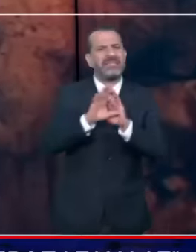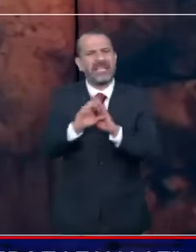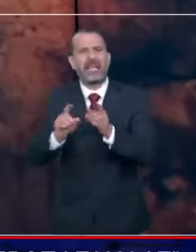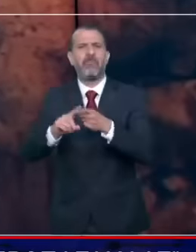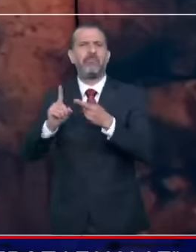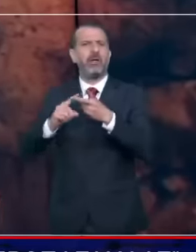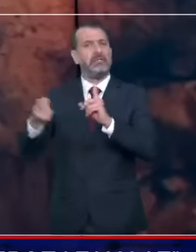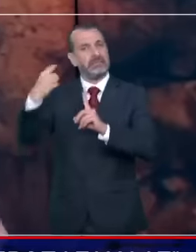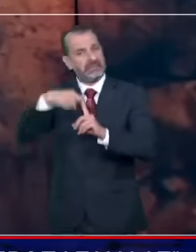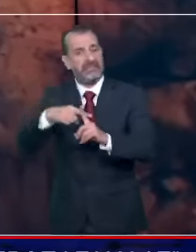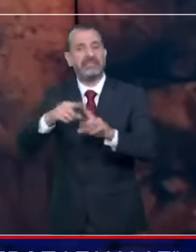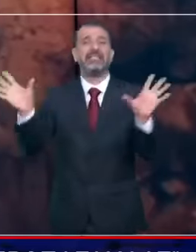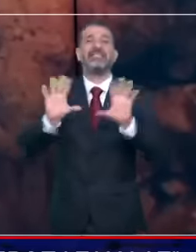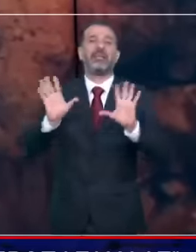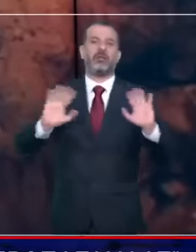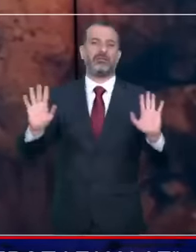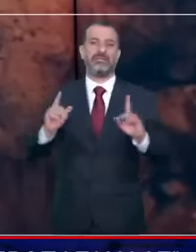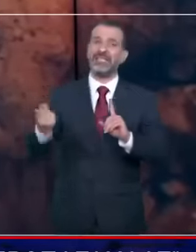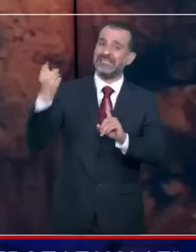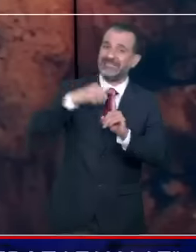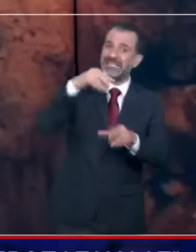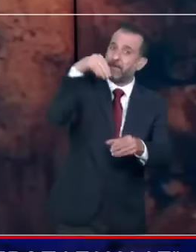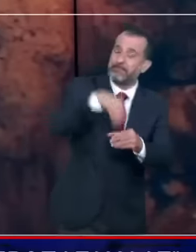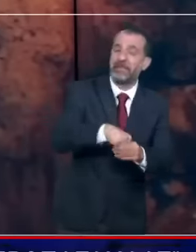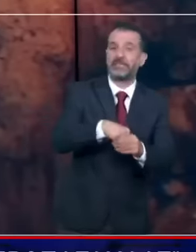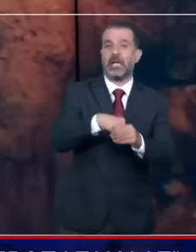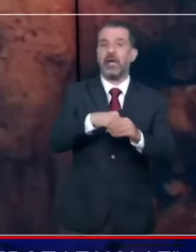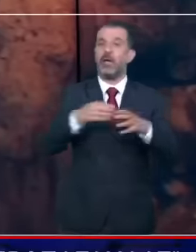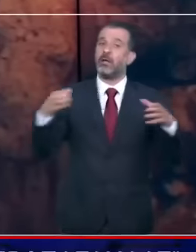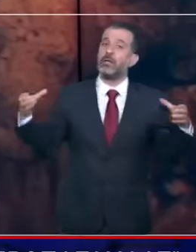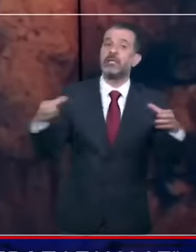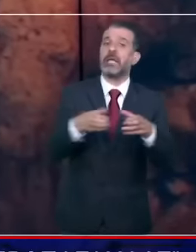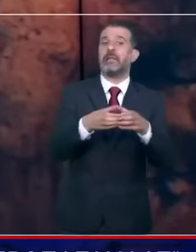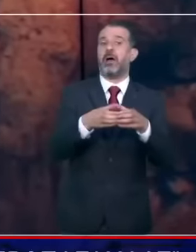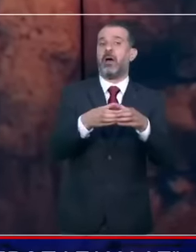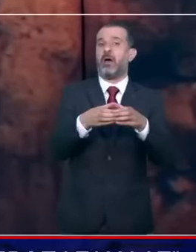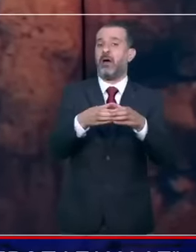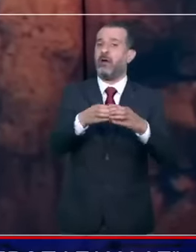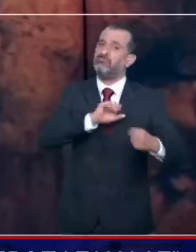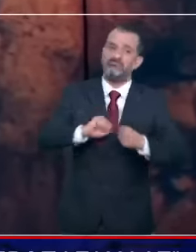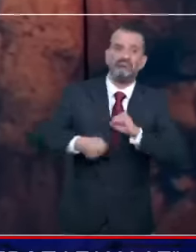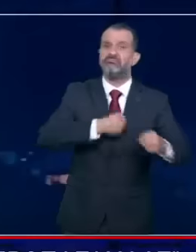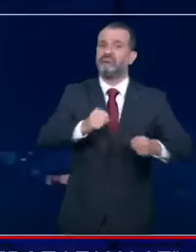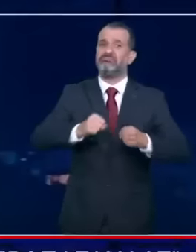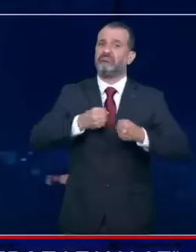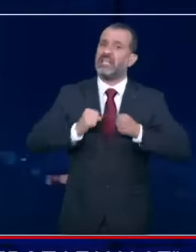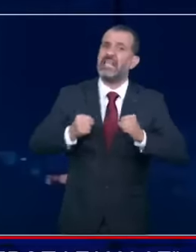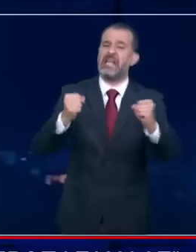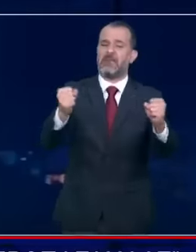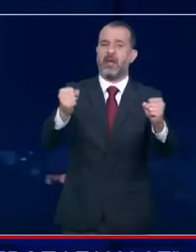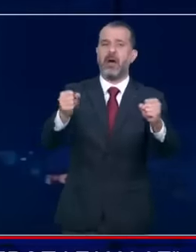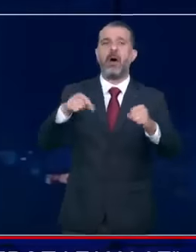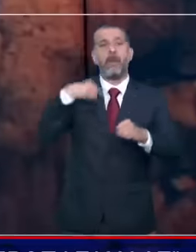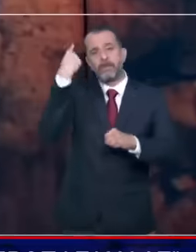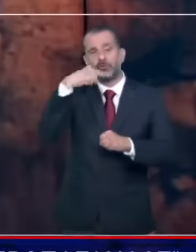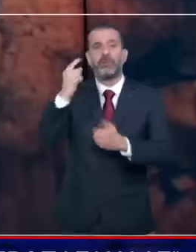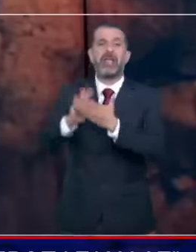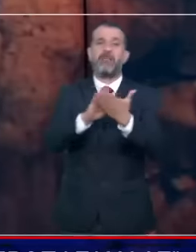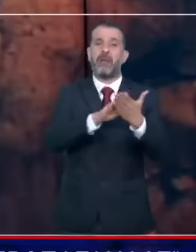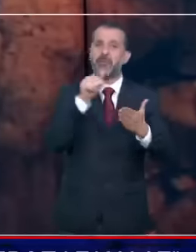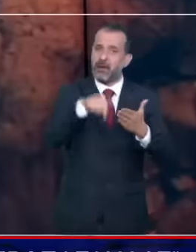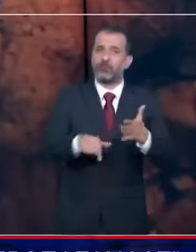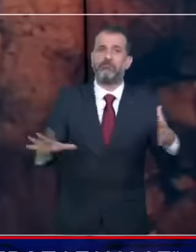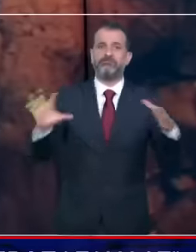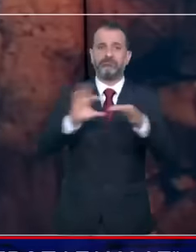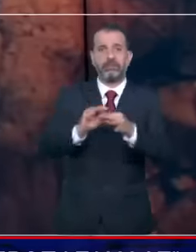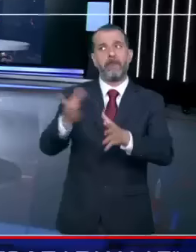και εννοείται πάνω απ' όλα κινηματικά. Μέσα στην κοινωνία. Διότι η προσωπική επαφή είναι ο τρόπος με τον οποίο πραγματικά χτίζει σχέσεις και